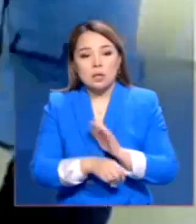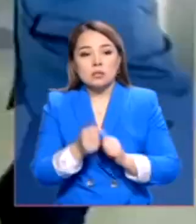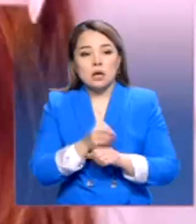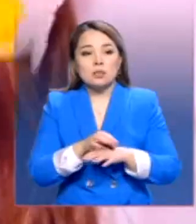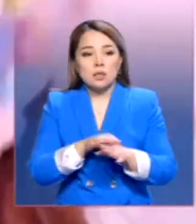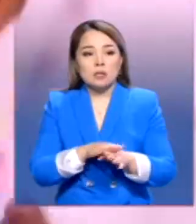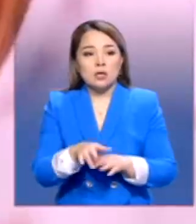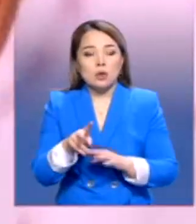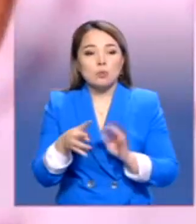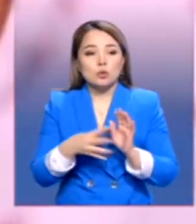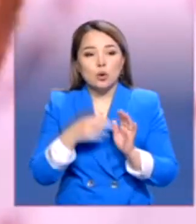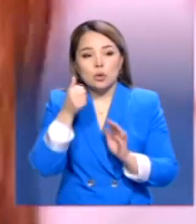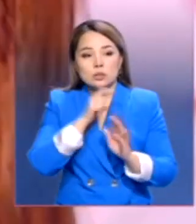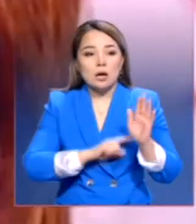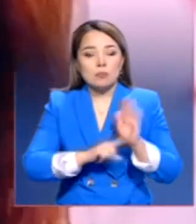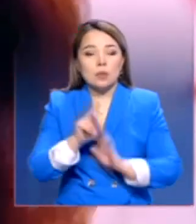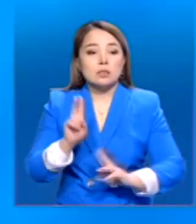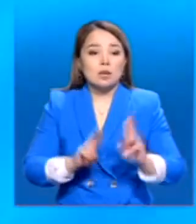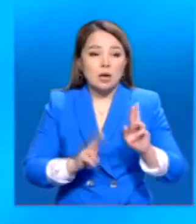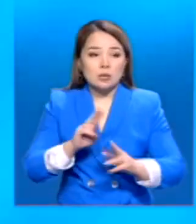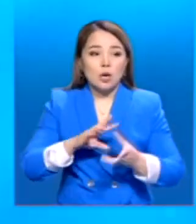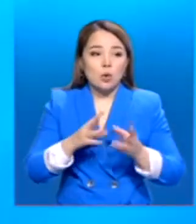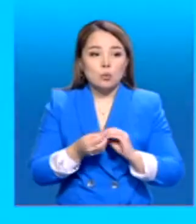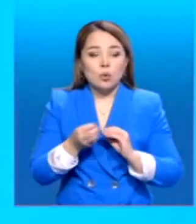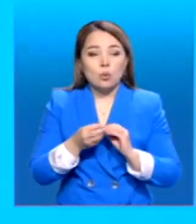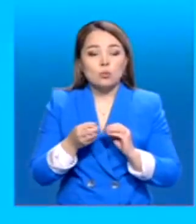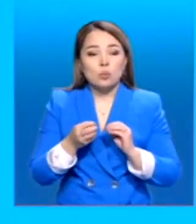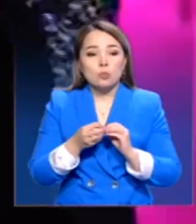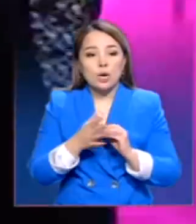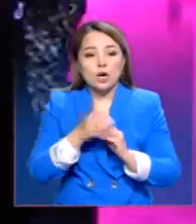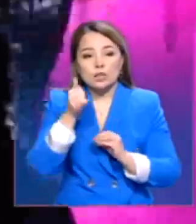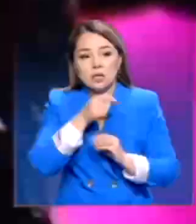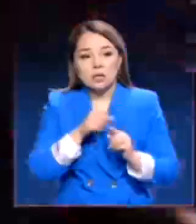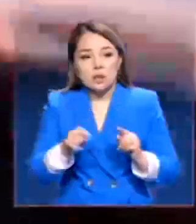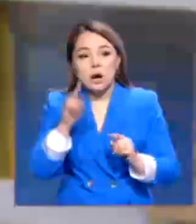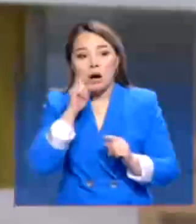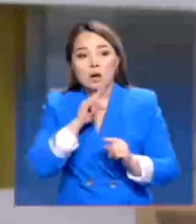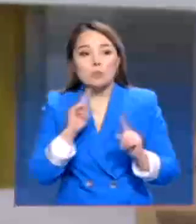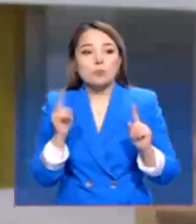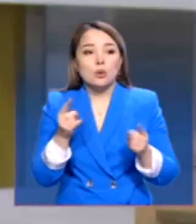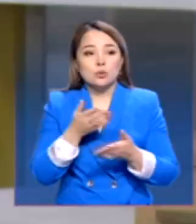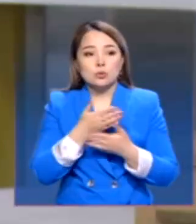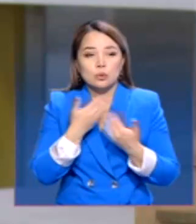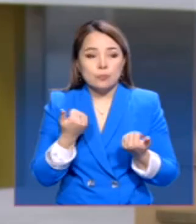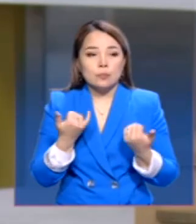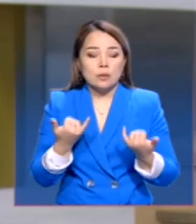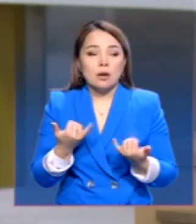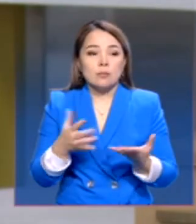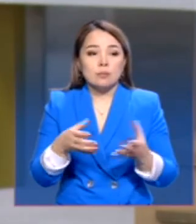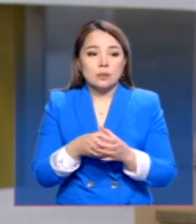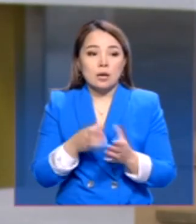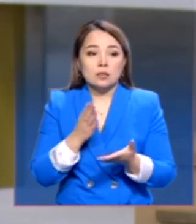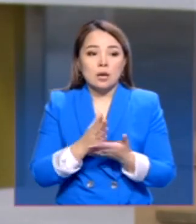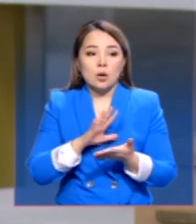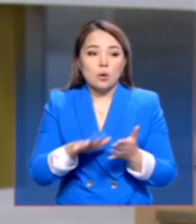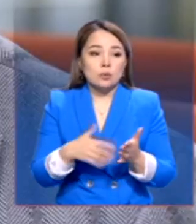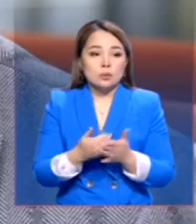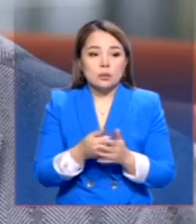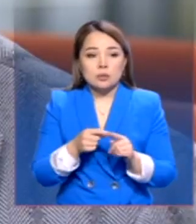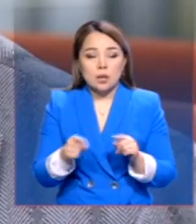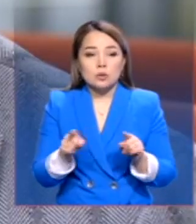соны 2009 жылы басталған. Нәтижесін 10-15 жылдан кейін көріп жатыр. Ал Қазақстанда ше? Креативті индустрия саласы осы уақытқа